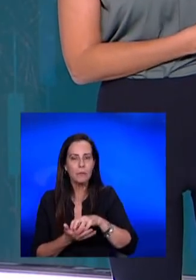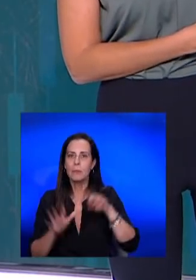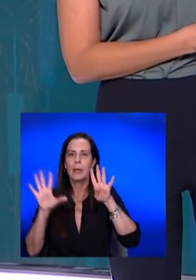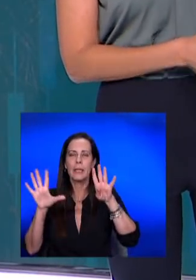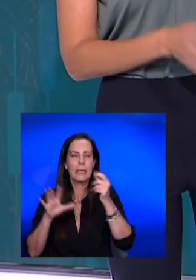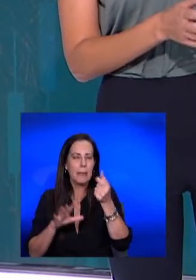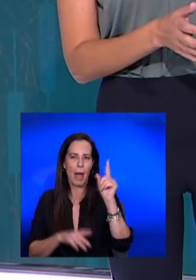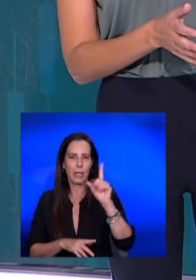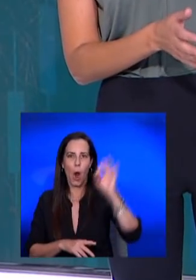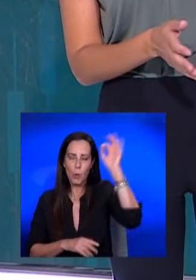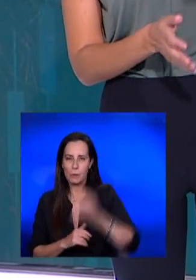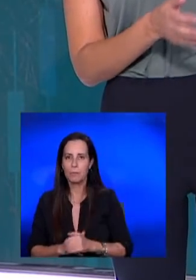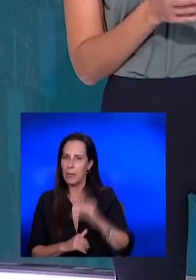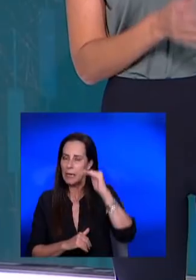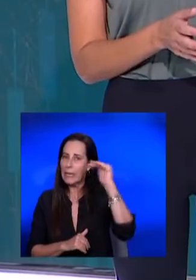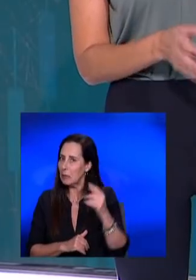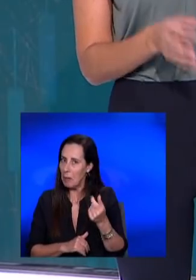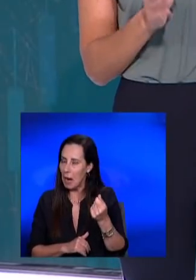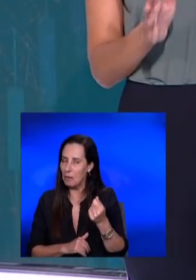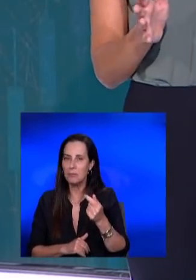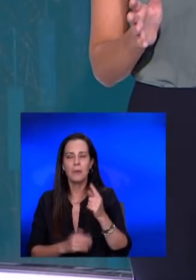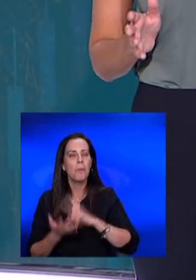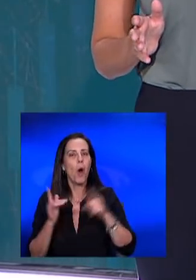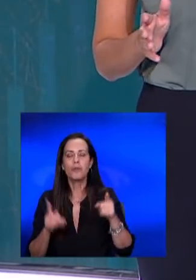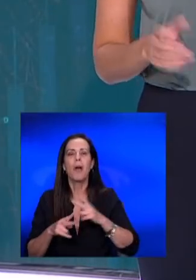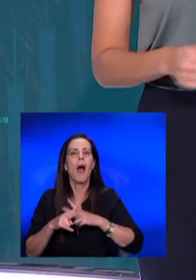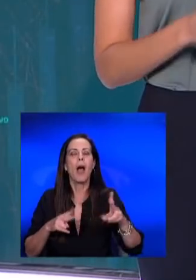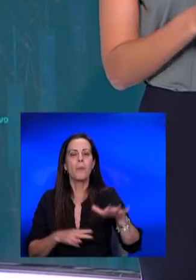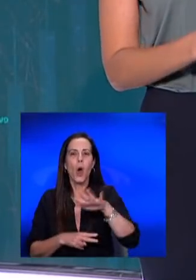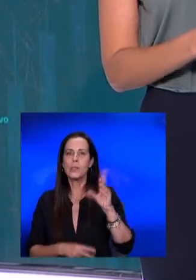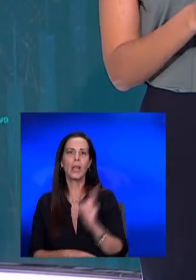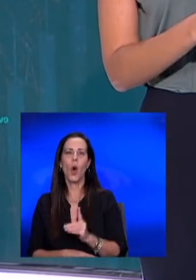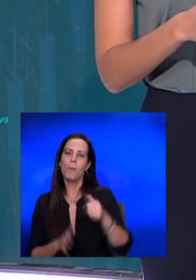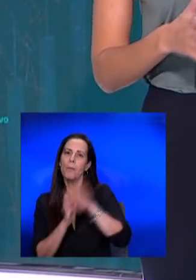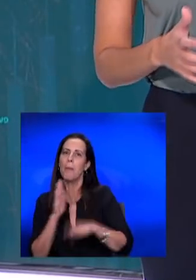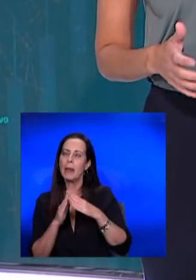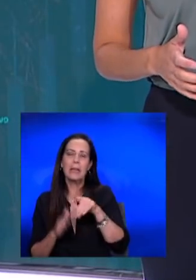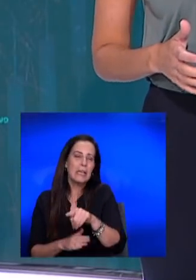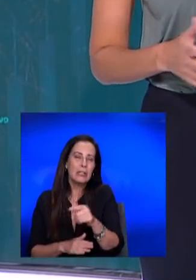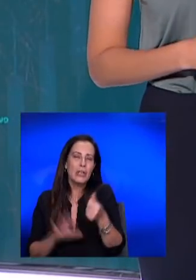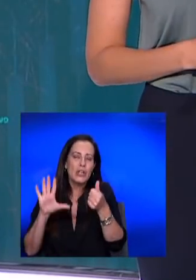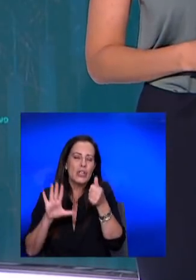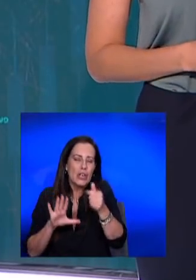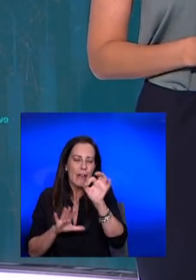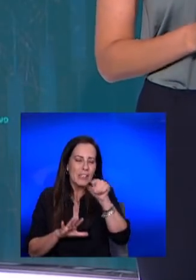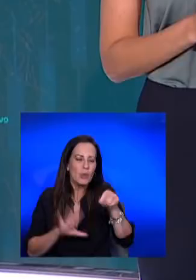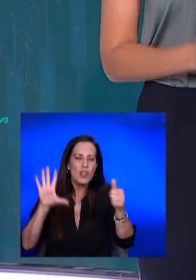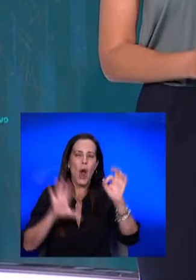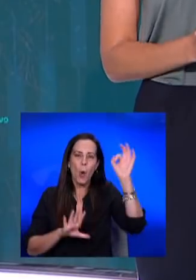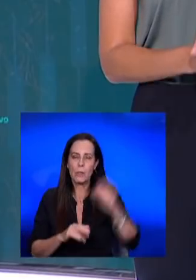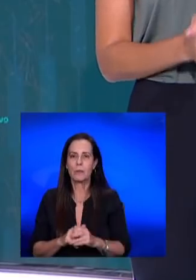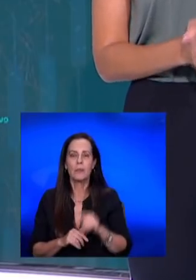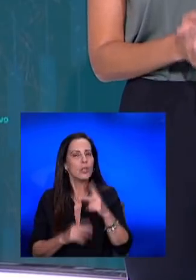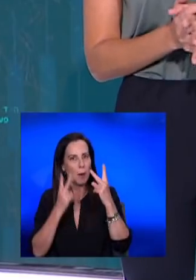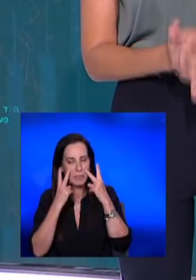עשיריות האחוז. ירידת מחירים נרשמה בחודש הזה רק במחוז הדרום, והיא הייתה של שש עשיריות אחוז בלבד.